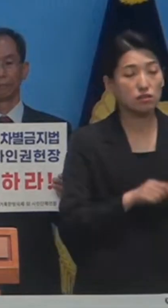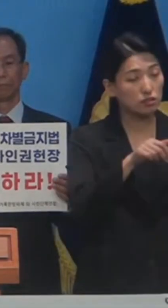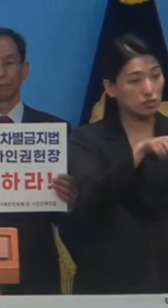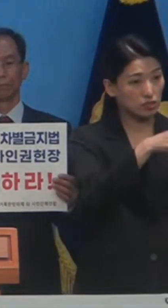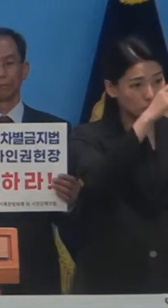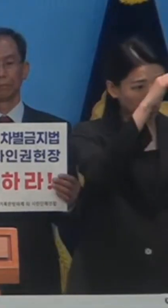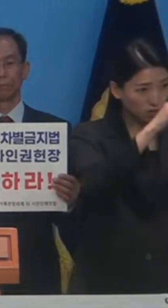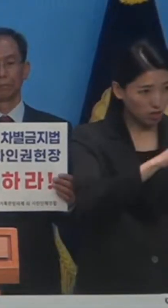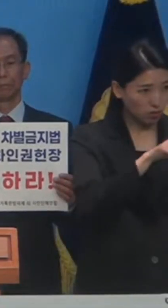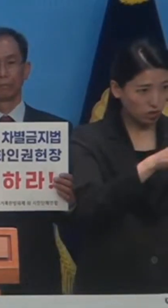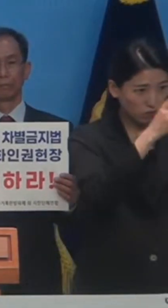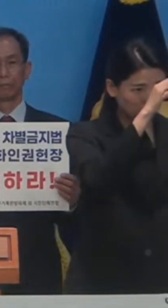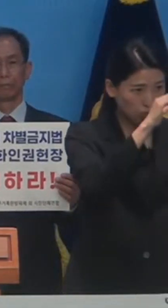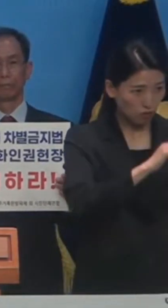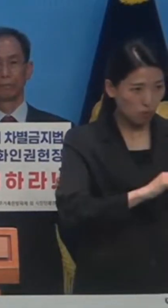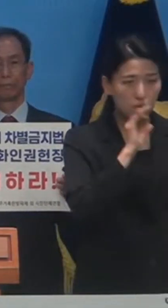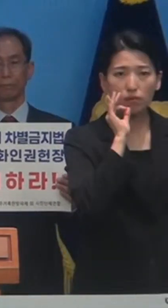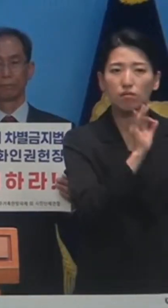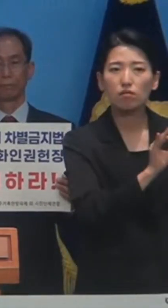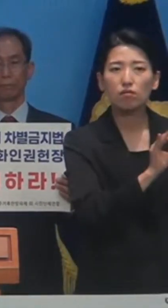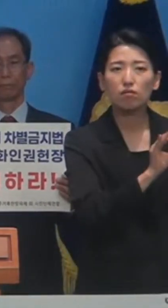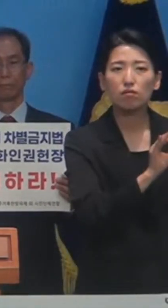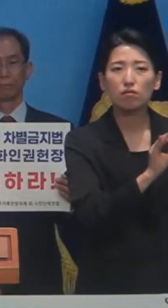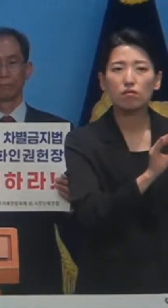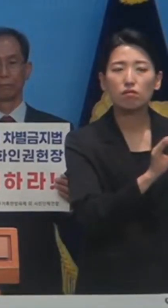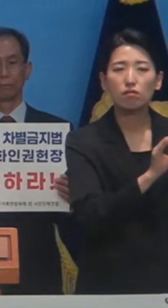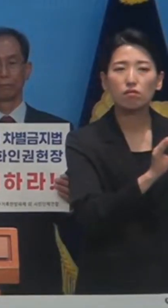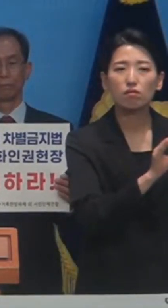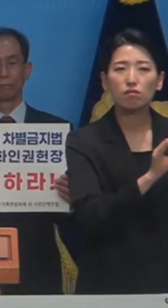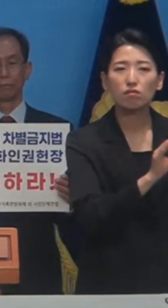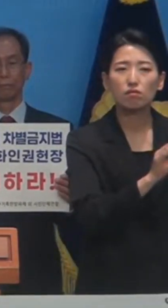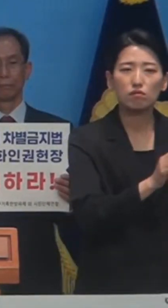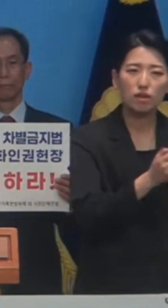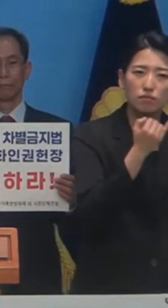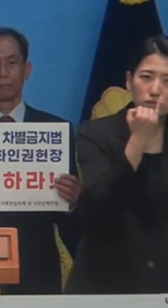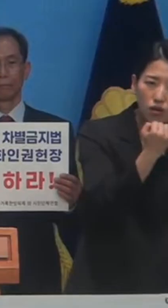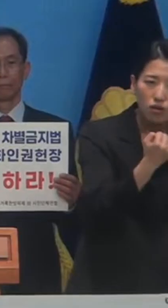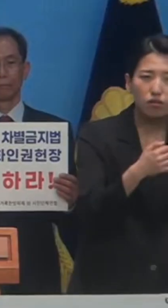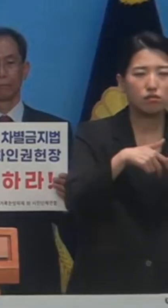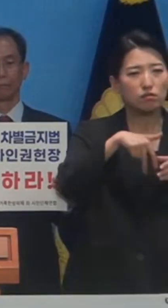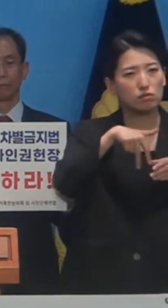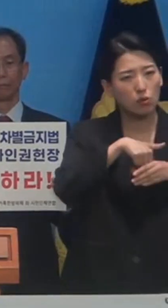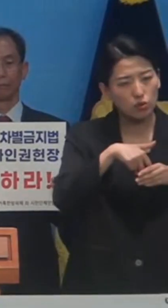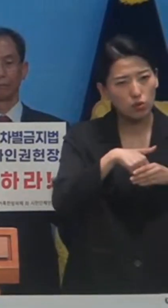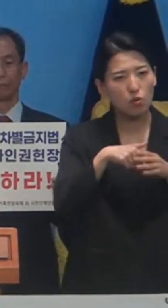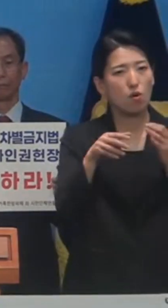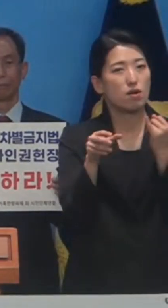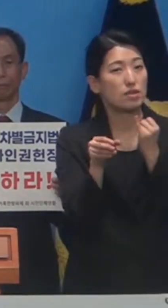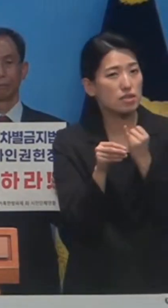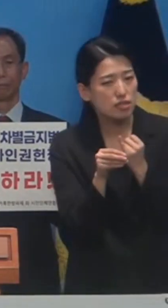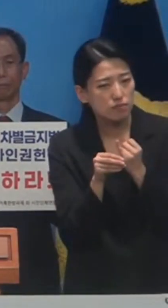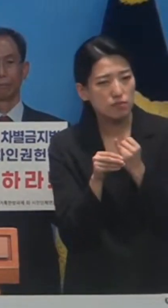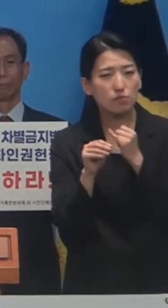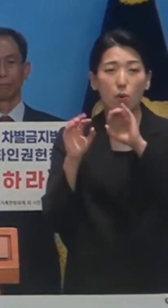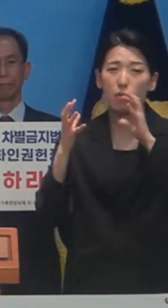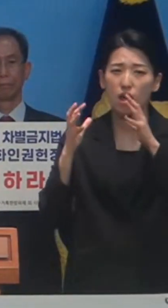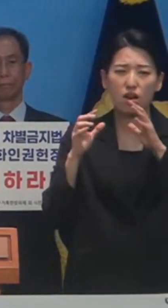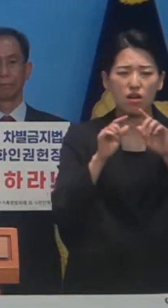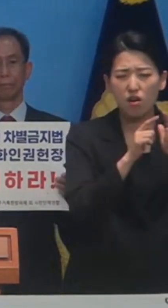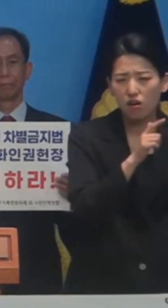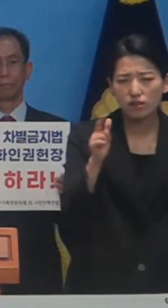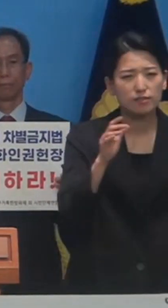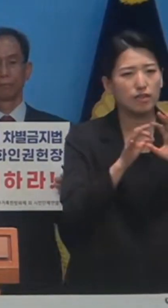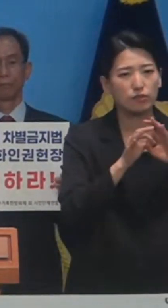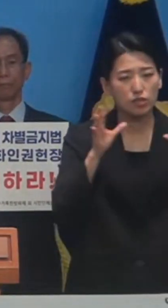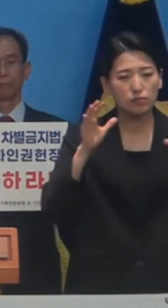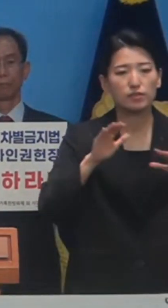제2조와 3조는 성별, 성적 지향, 종교, 임신 여부, 출신 국가 등을 이유로 한